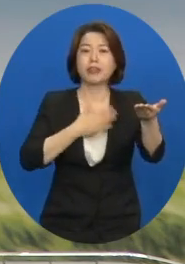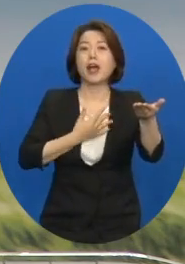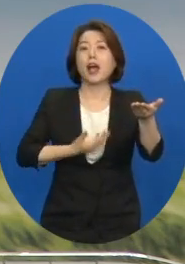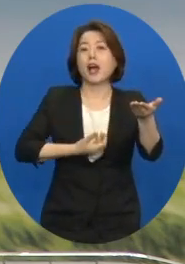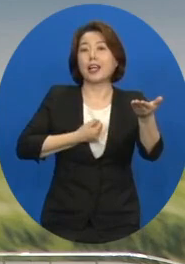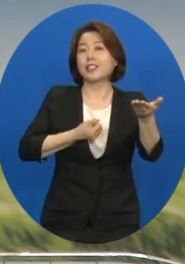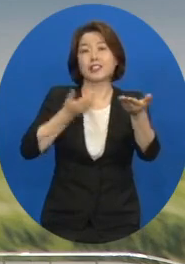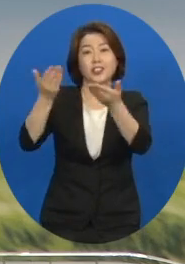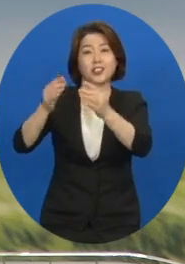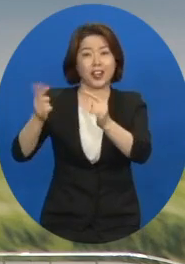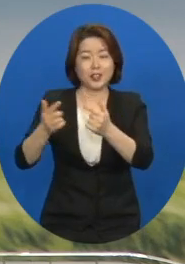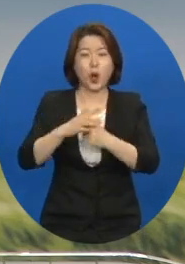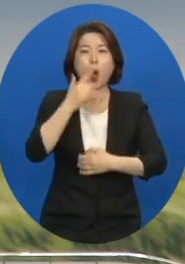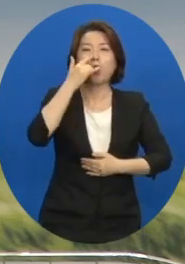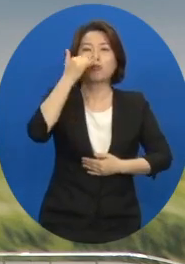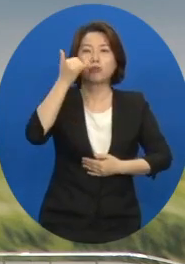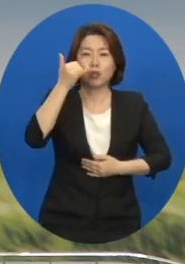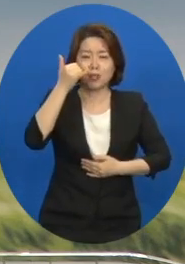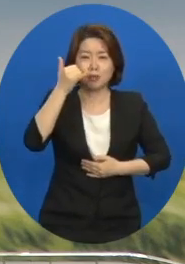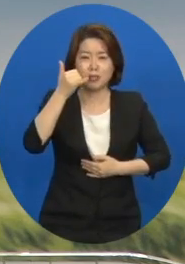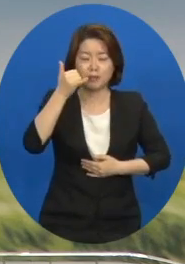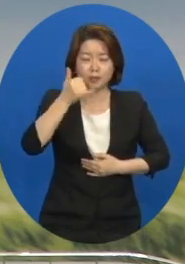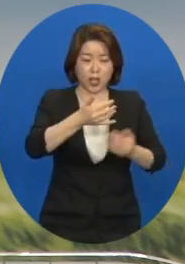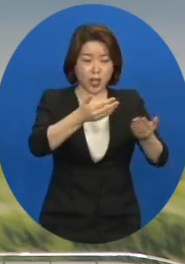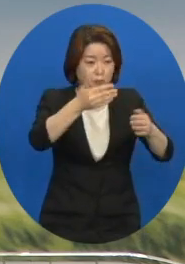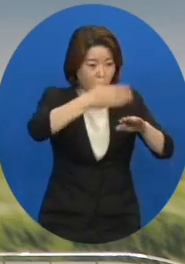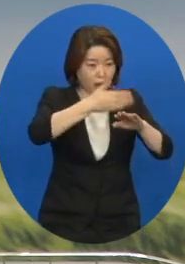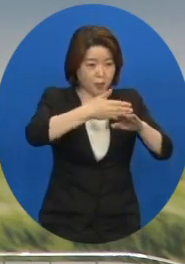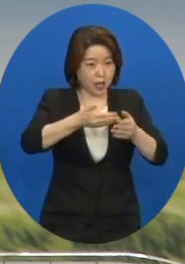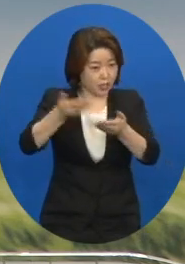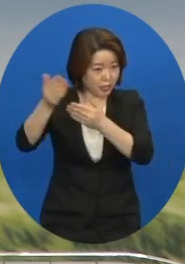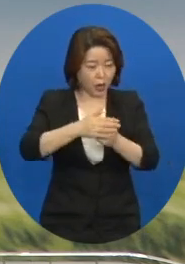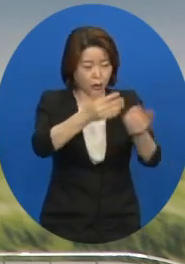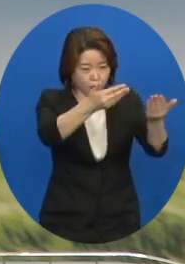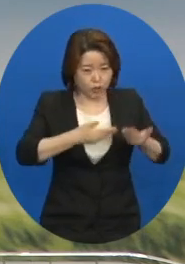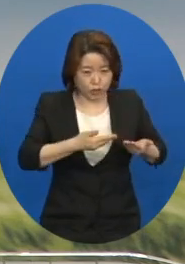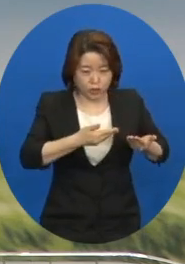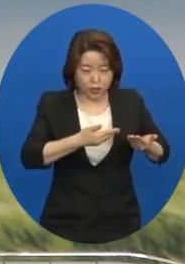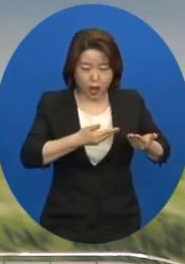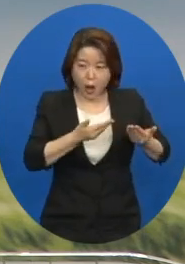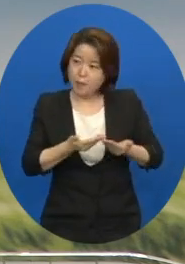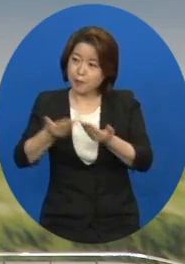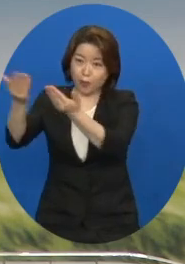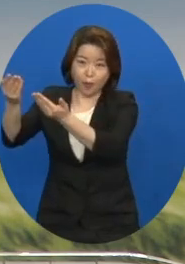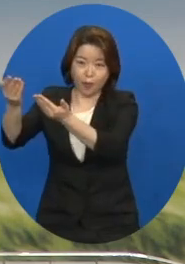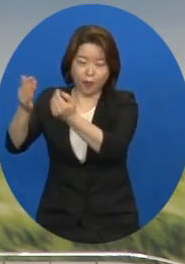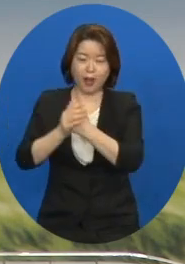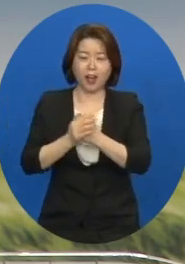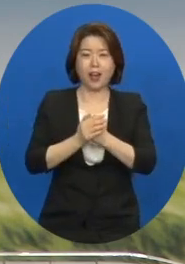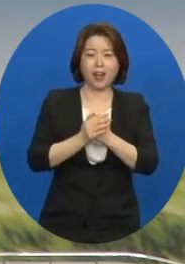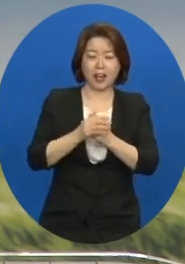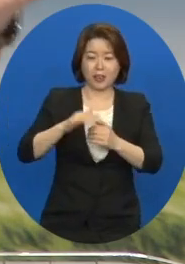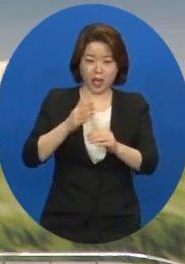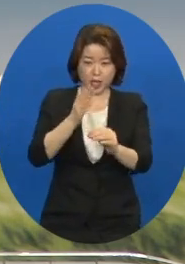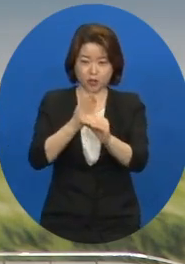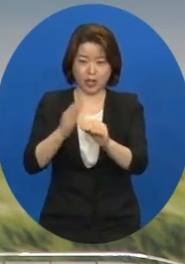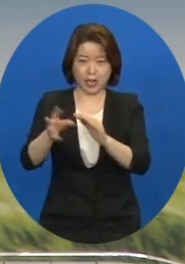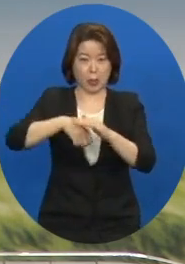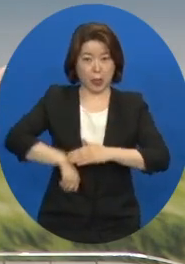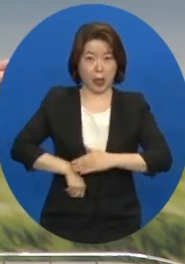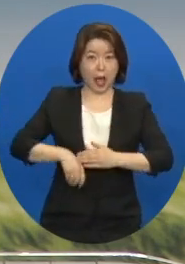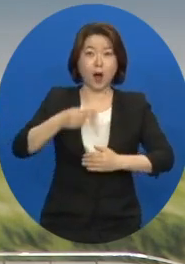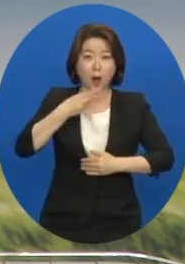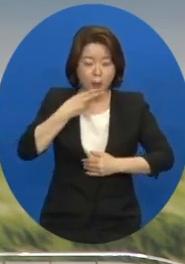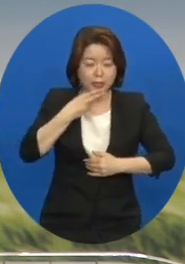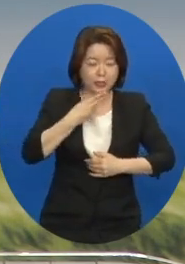아니에요. 부모님이 감사헌금 하라고 주신 거, 배달 사고 안 내고 그냥 교회에다